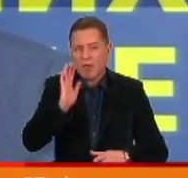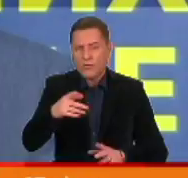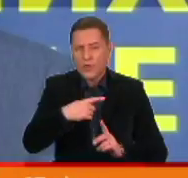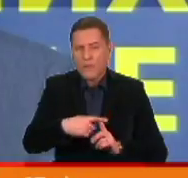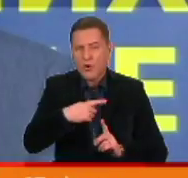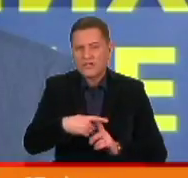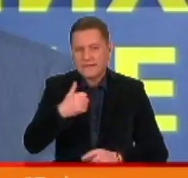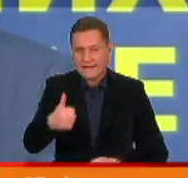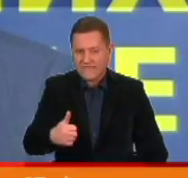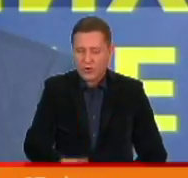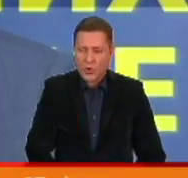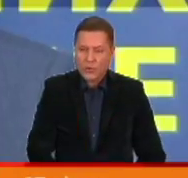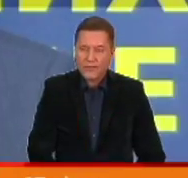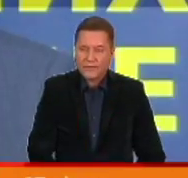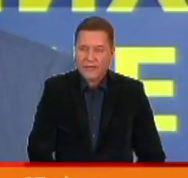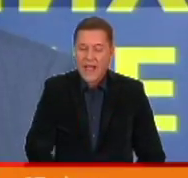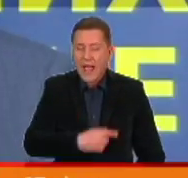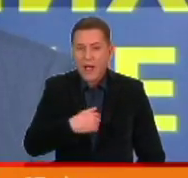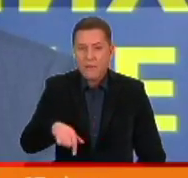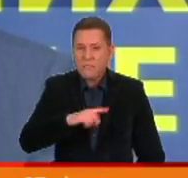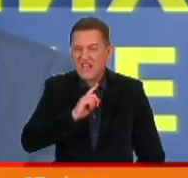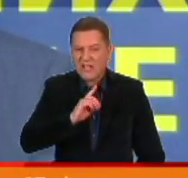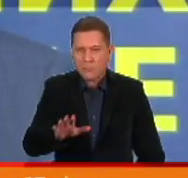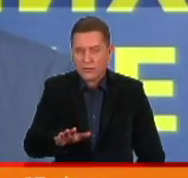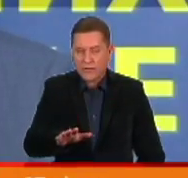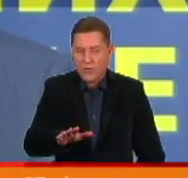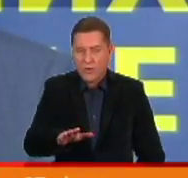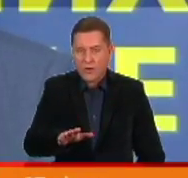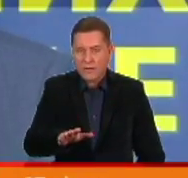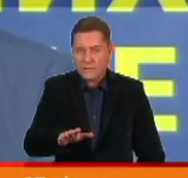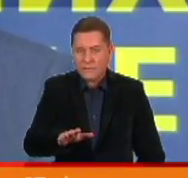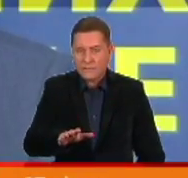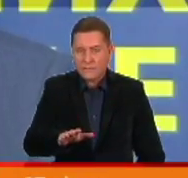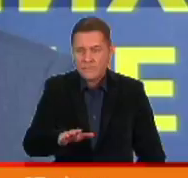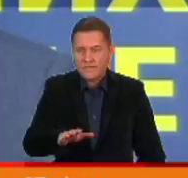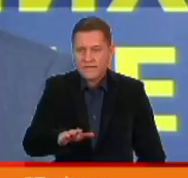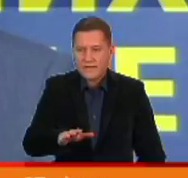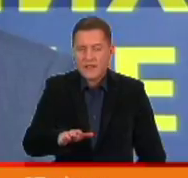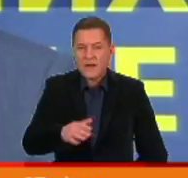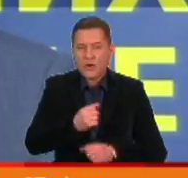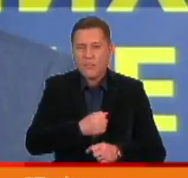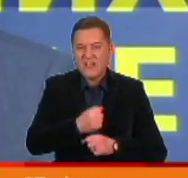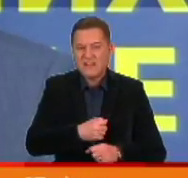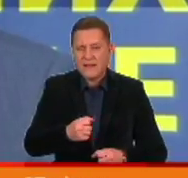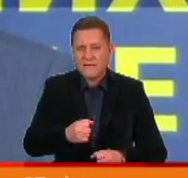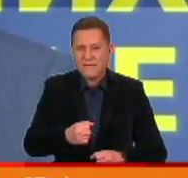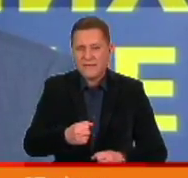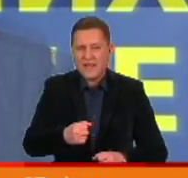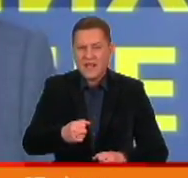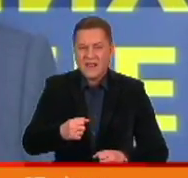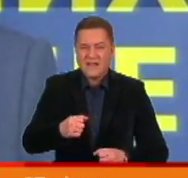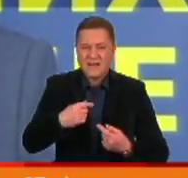моральною. Ми не будемо розгортати, у нас їх немає, фабрик